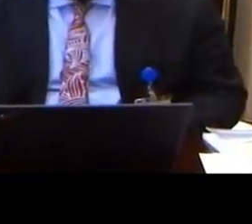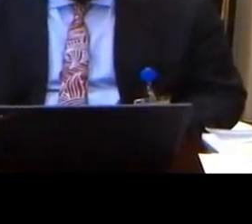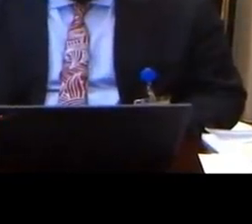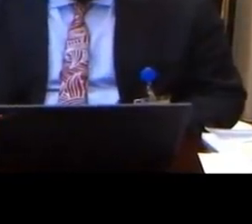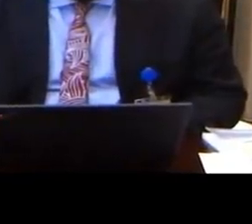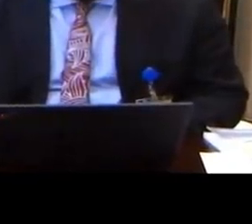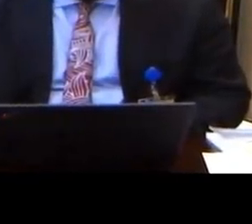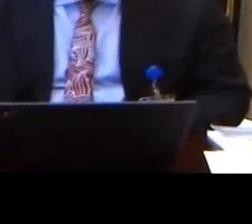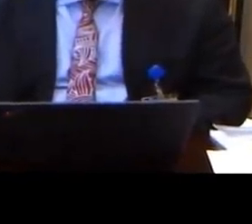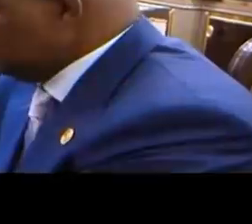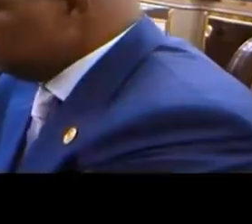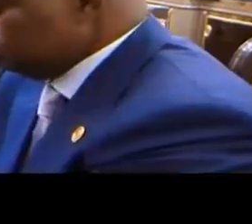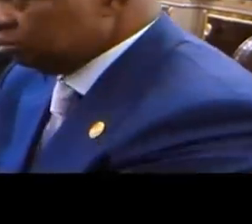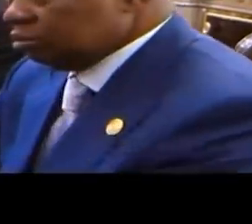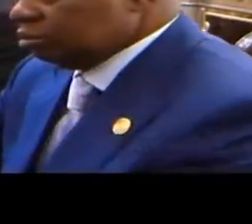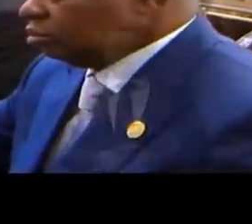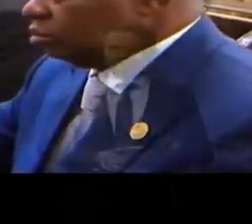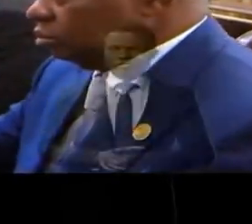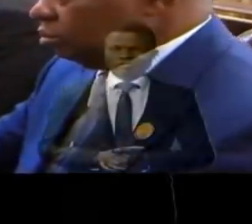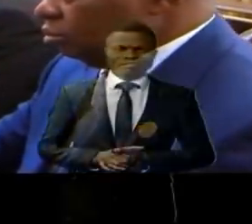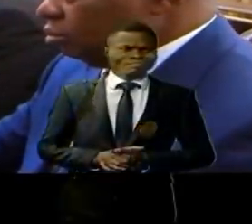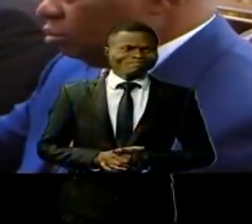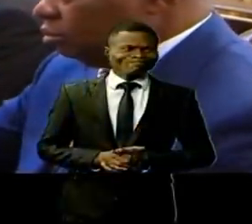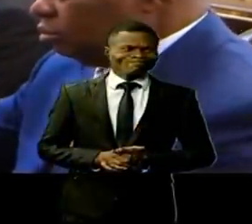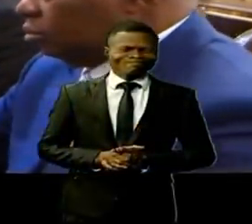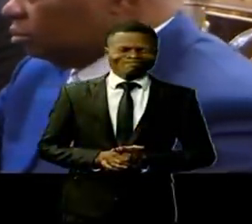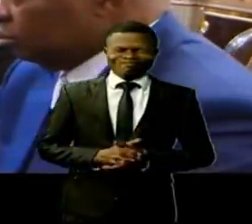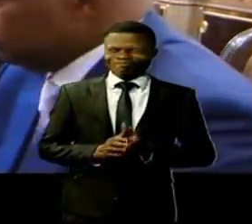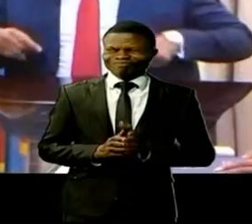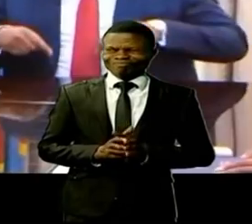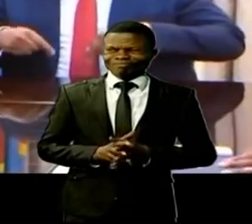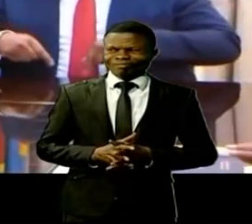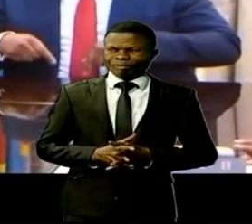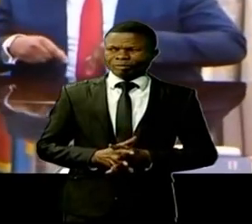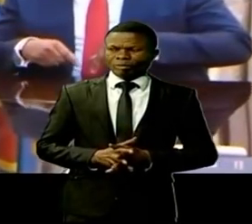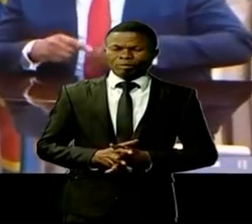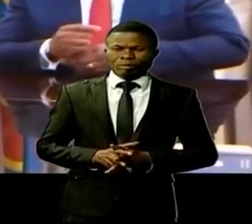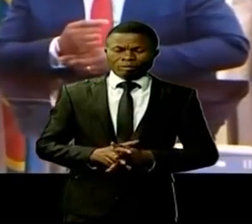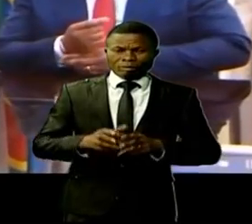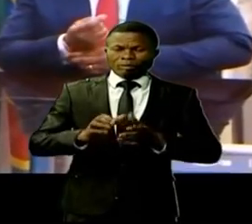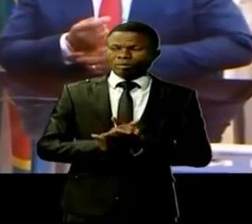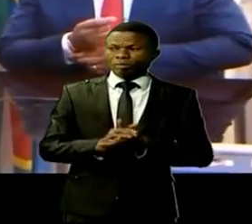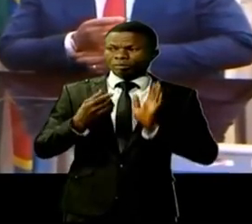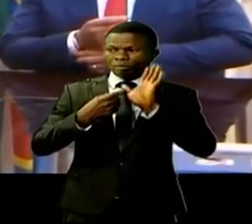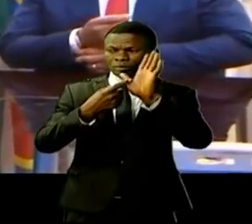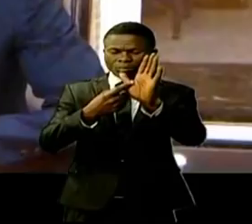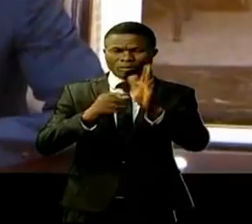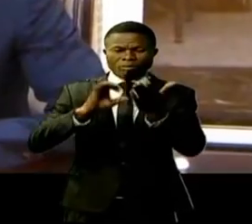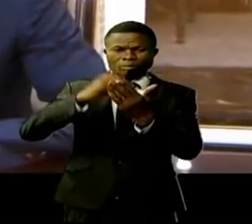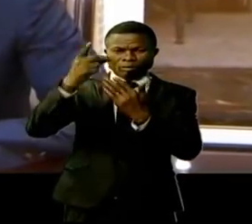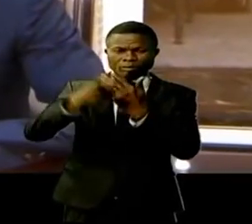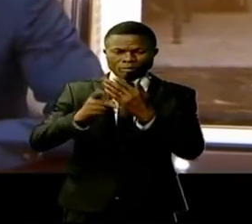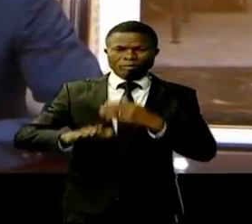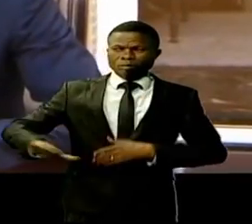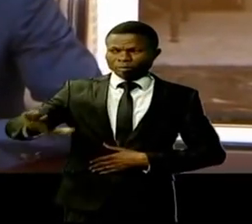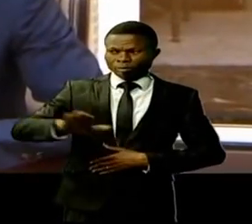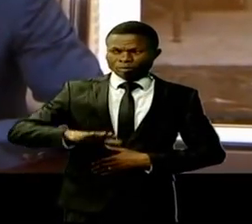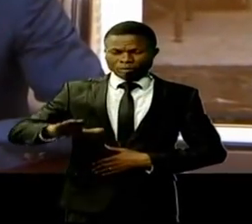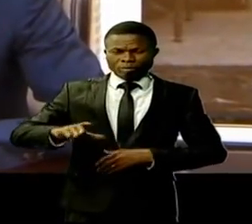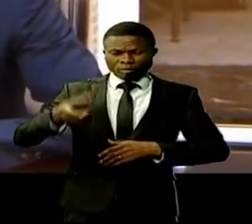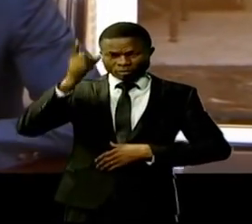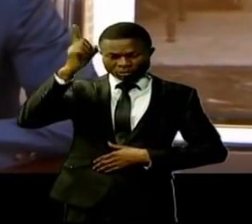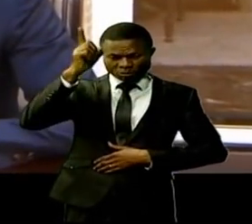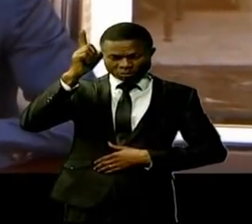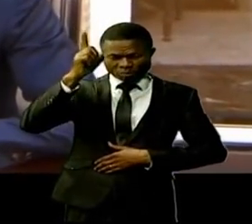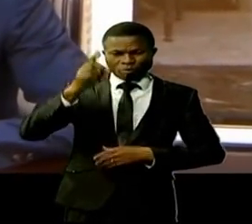Congo, pays solution, le PDG du Centre mondial d'adaptation a indiqué qu'un programme national, le tout premier du